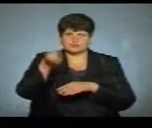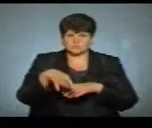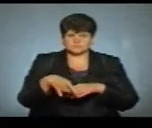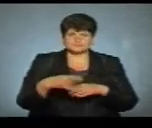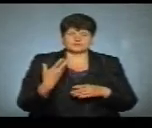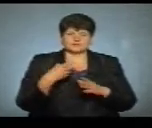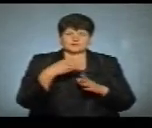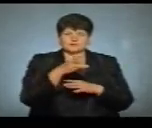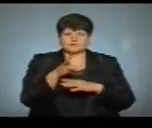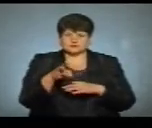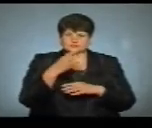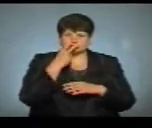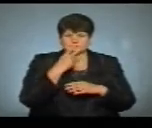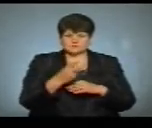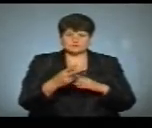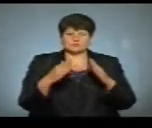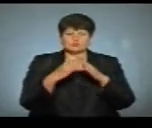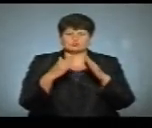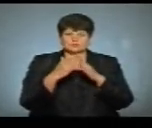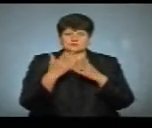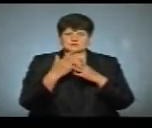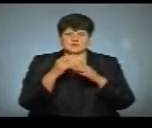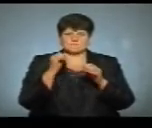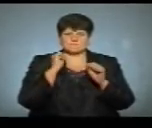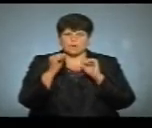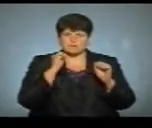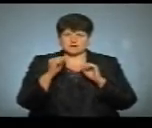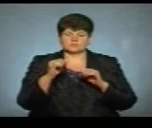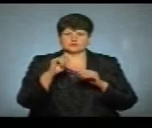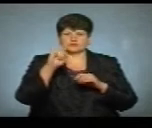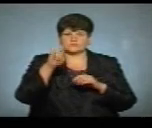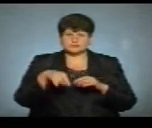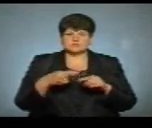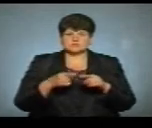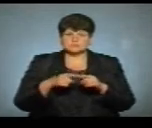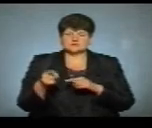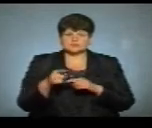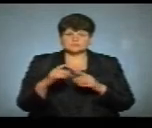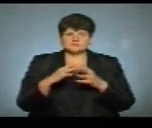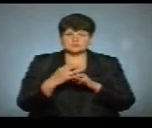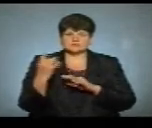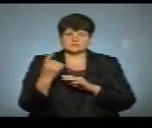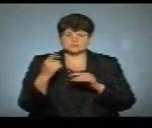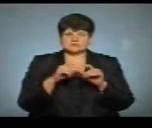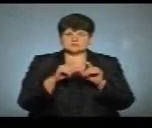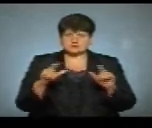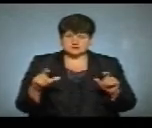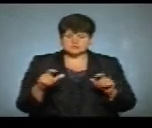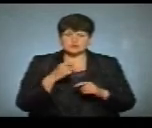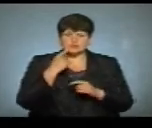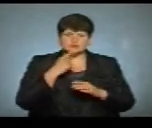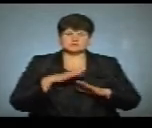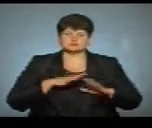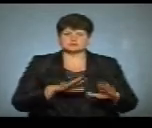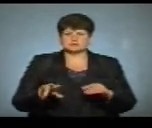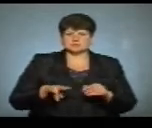очевидець Володимир Петришин. Будинок, де побило вікна – це Тернопільська сільськогосподарська станція. За словами заступниці